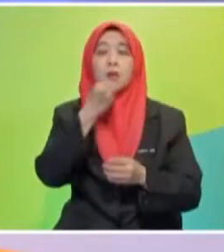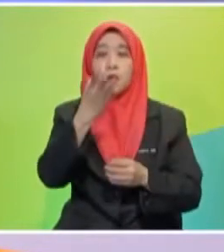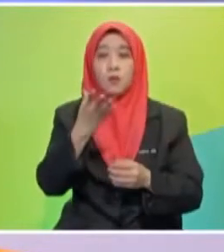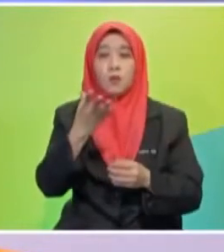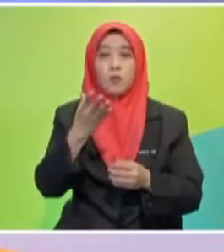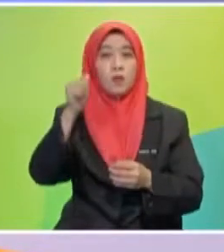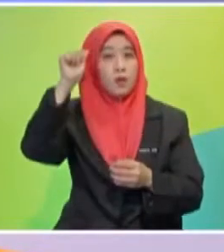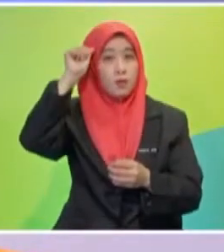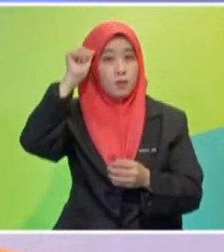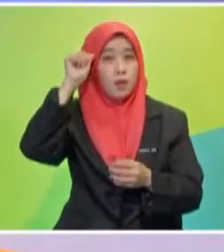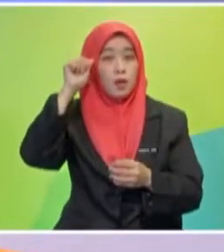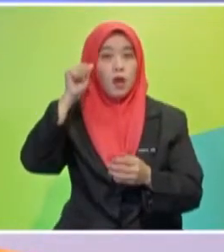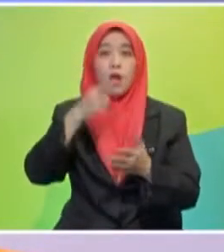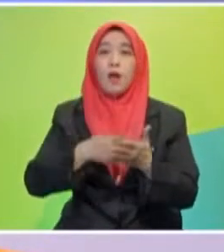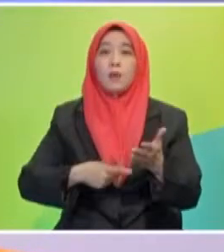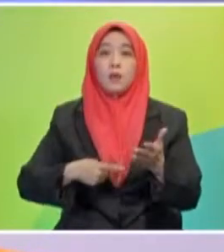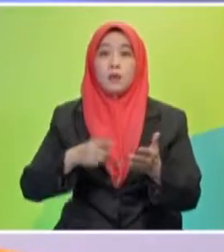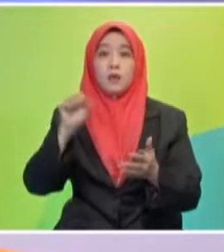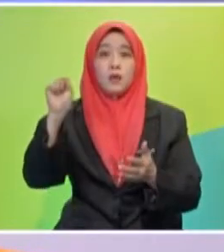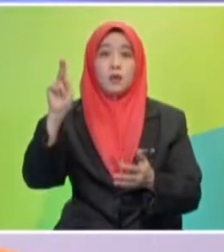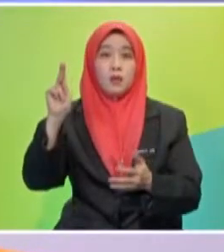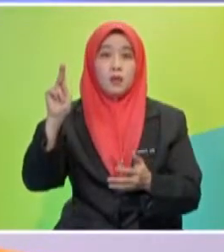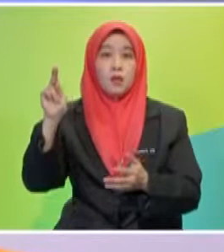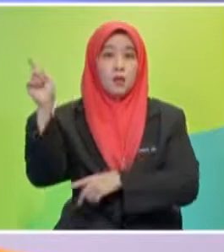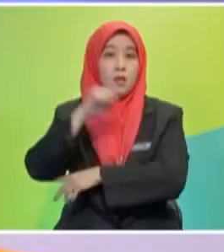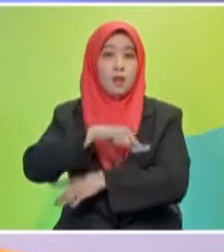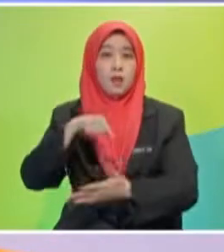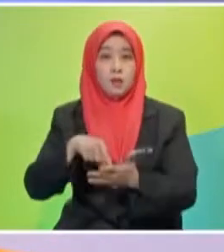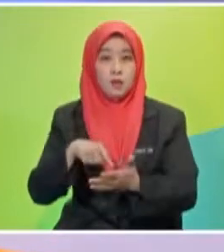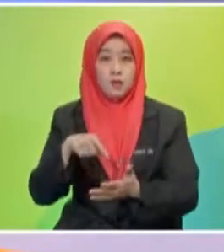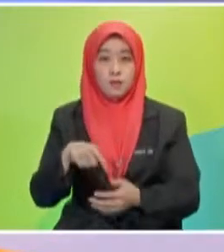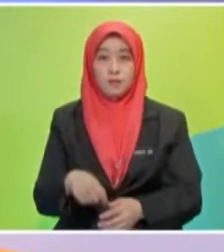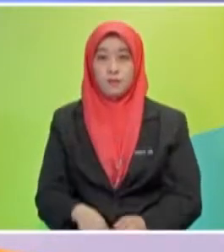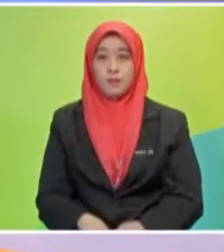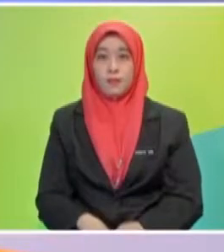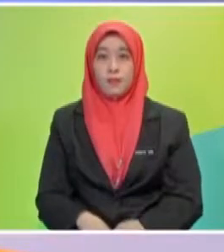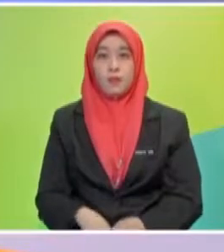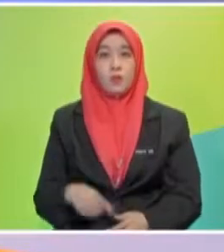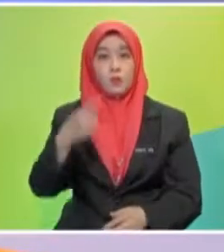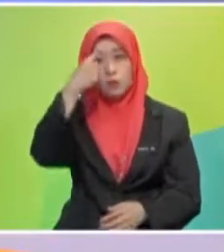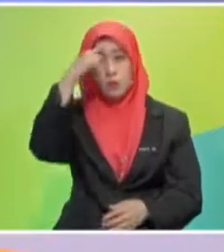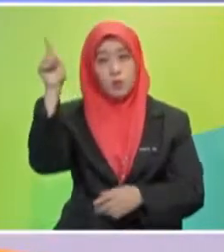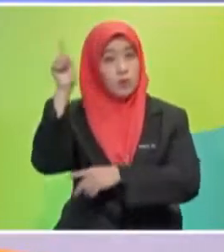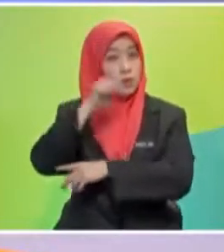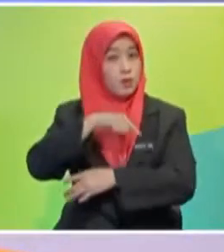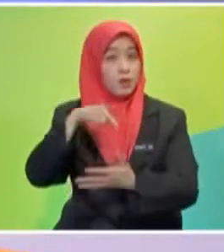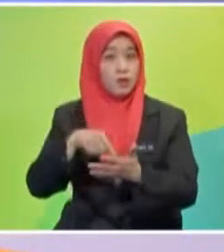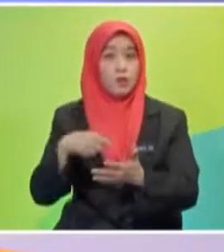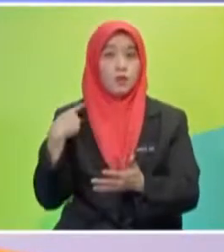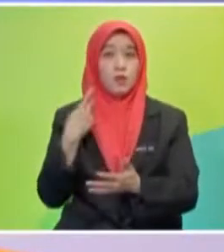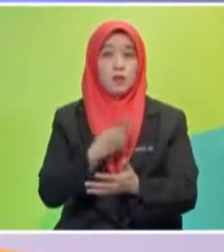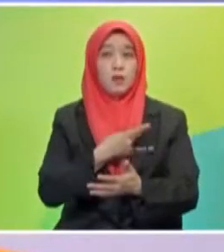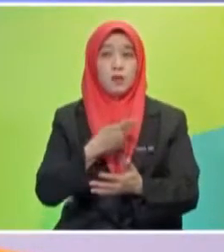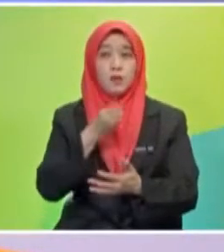old Iman mengenai Apa itu standar pelajaran yang kita akan capai pada hari akhir sidang anjing jadi untuk hari ini kita akan hanya